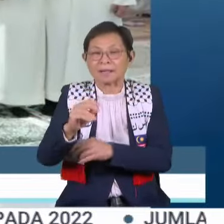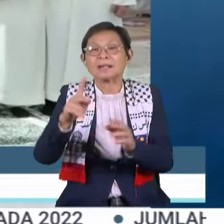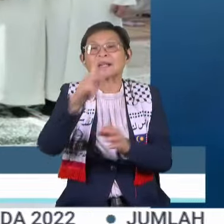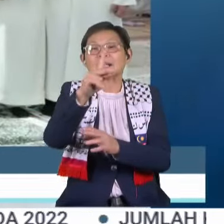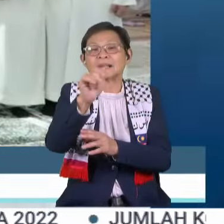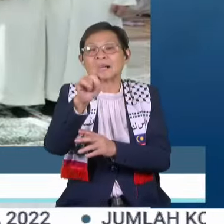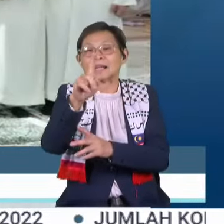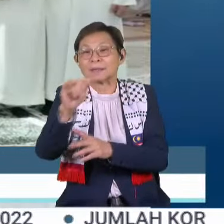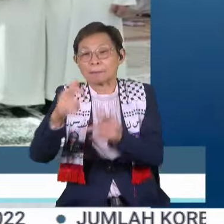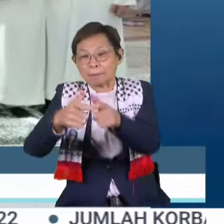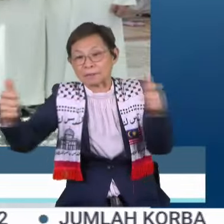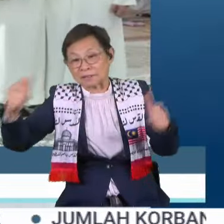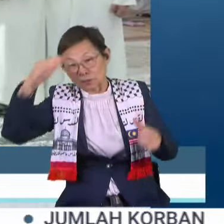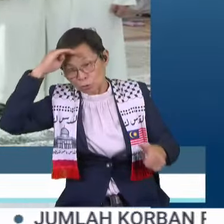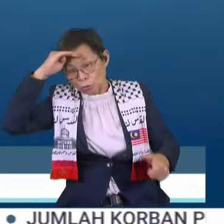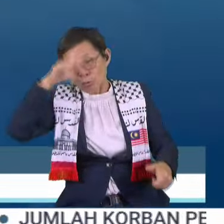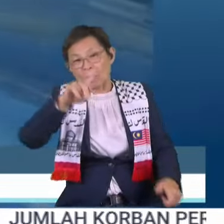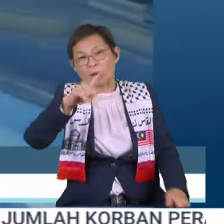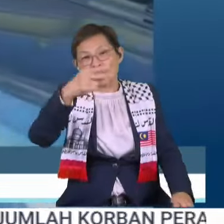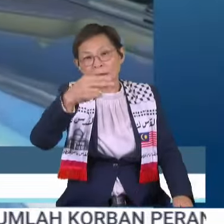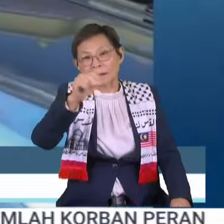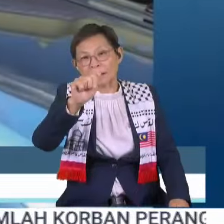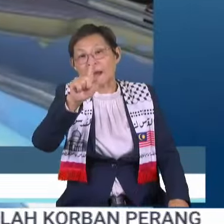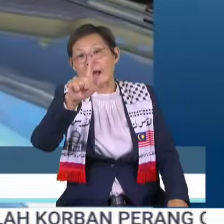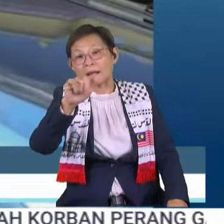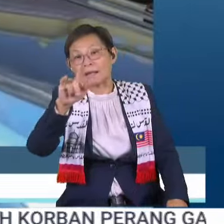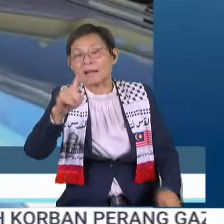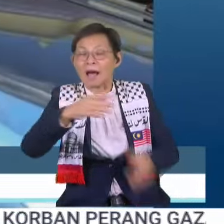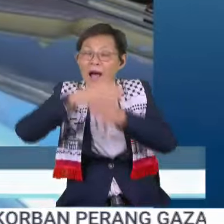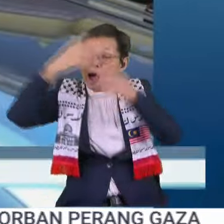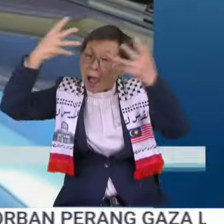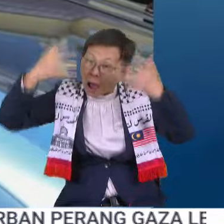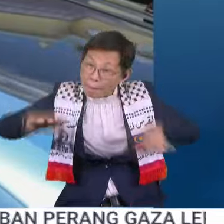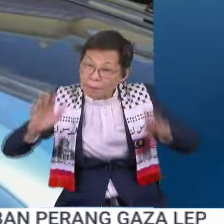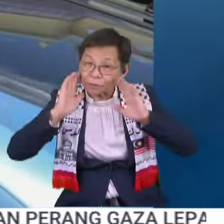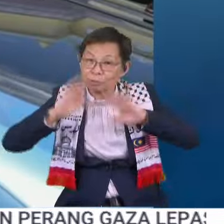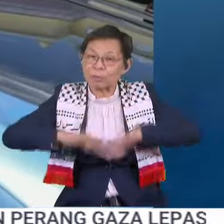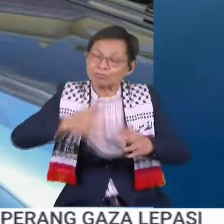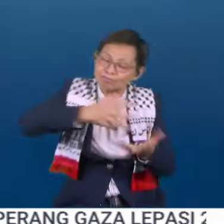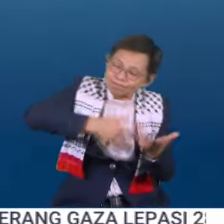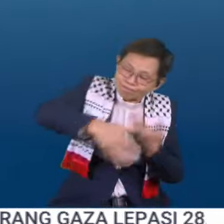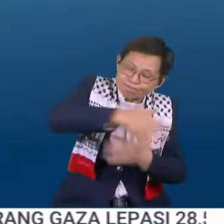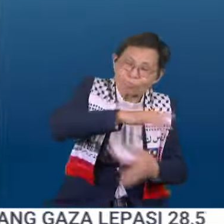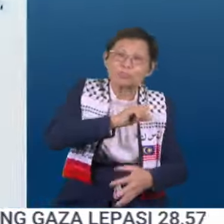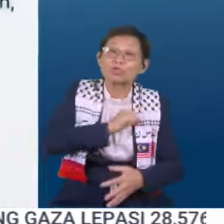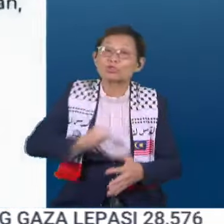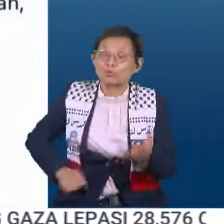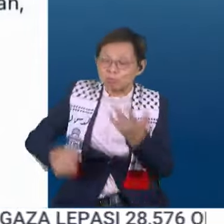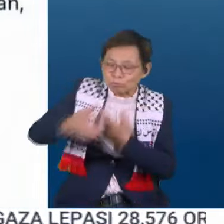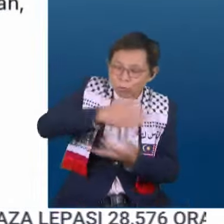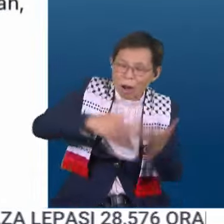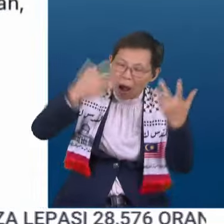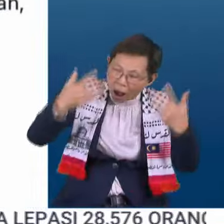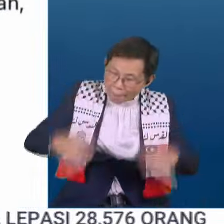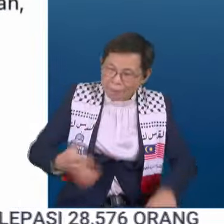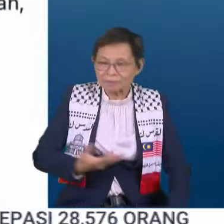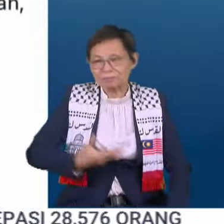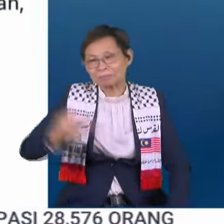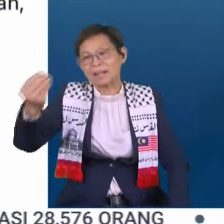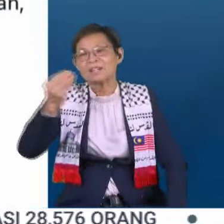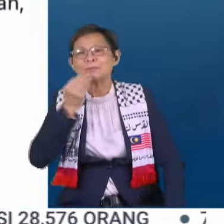Kadi besar Negeri Johor Khalid sono selesai solat Sultan Ibrahim berkenaan beramah mesra dengan jemaah sebelum berangkat